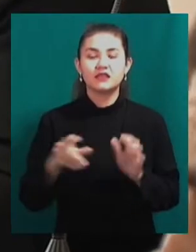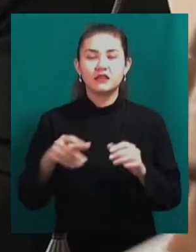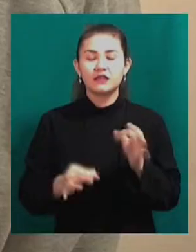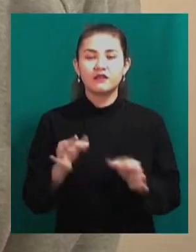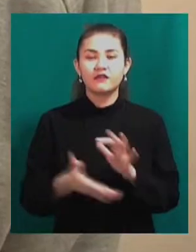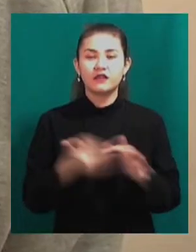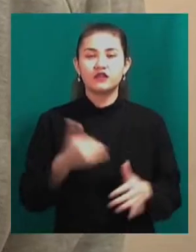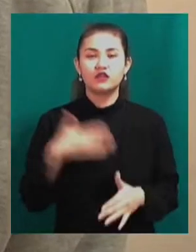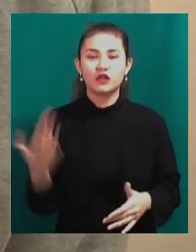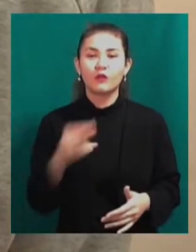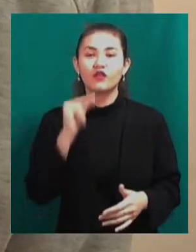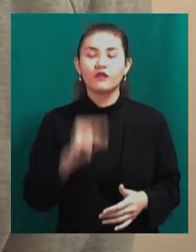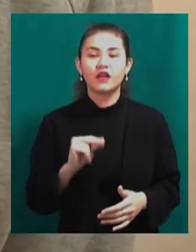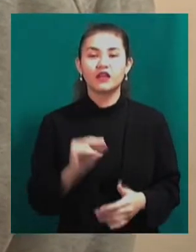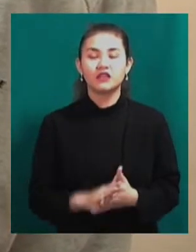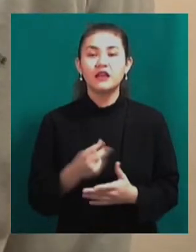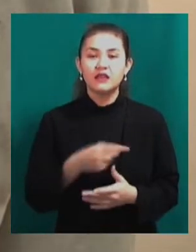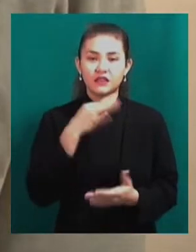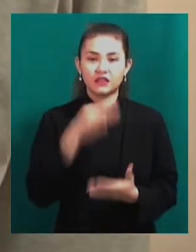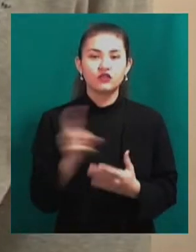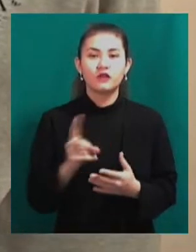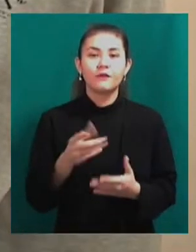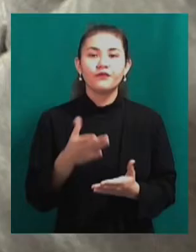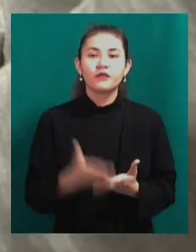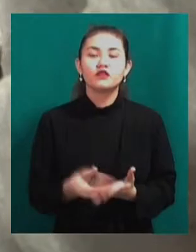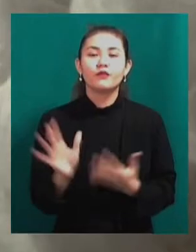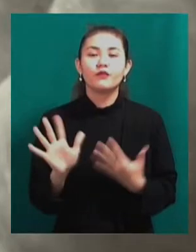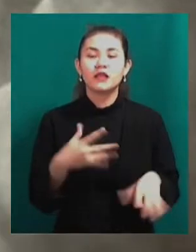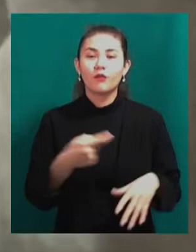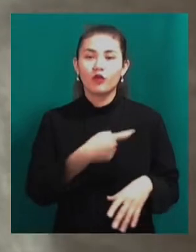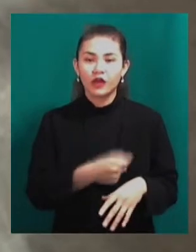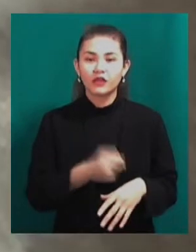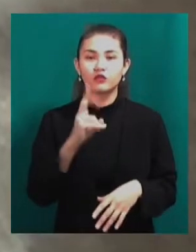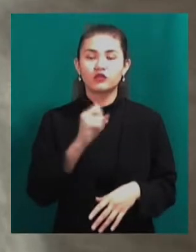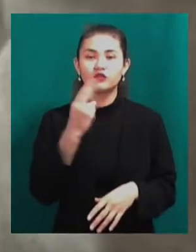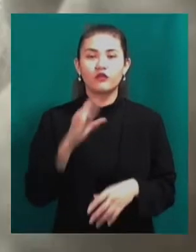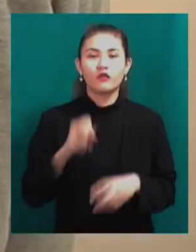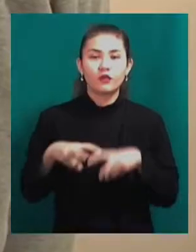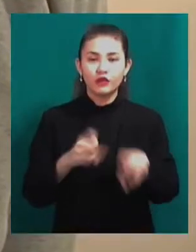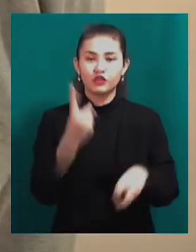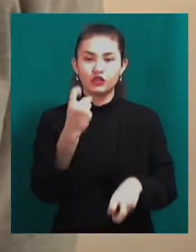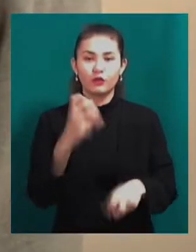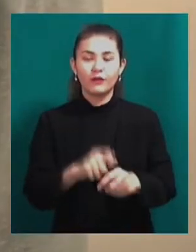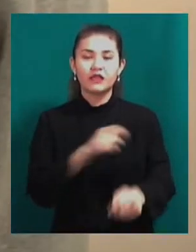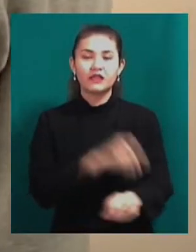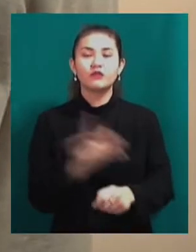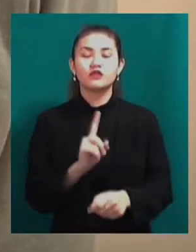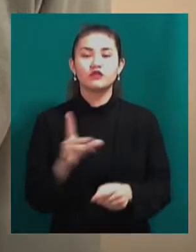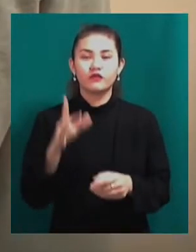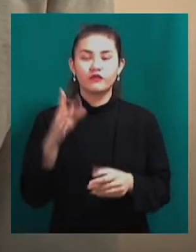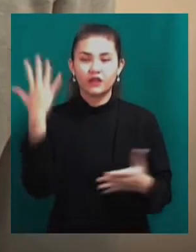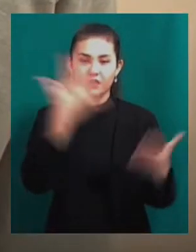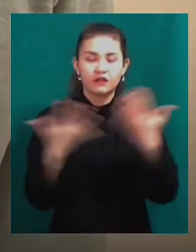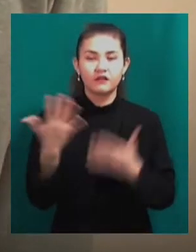обвинувачення. Експерт зазначив, що не виключено, що після поранень Кузнєцов пробіг до 100 метрів, після чого втратив свідомість.